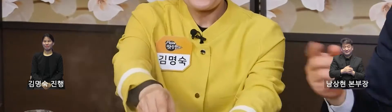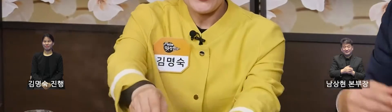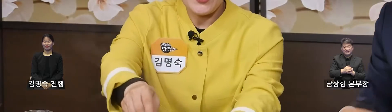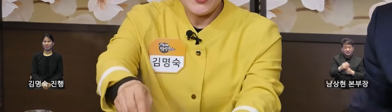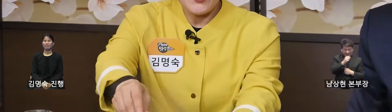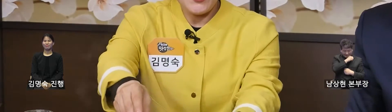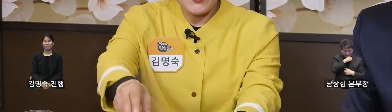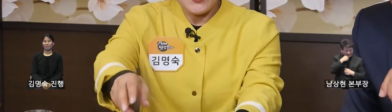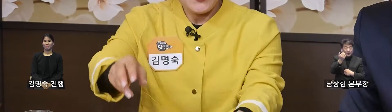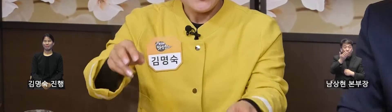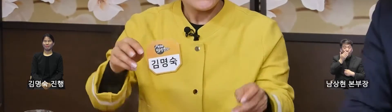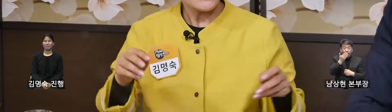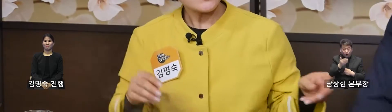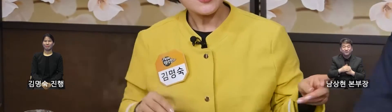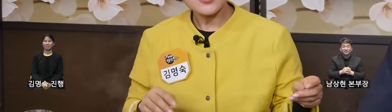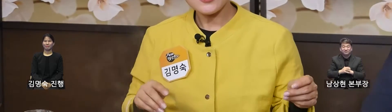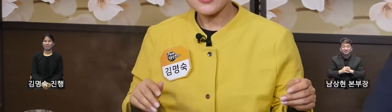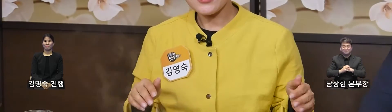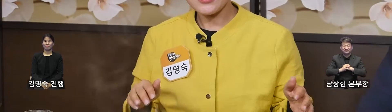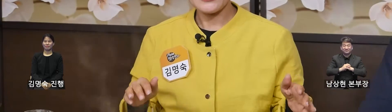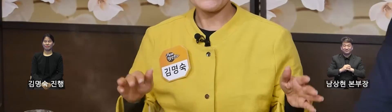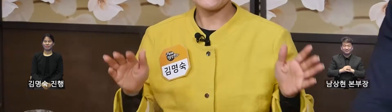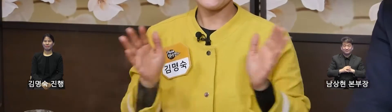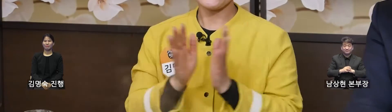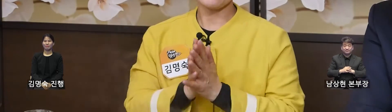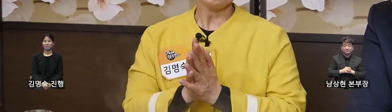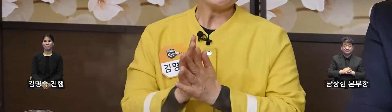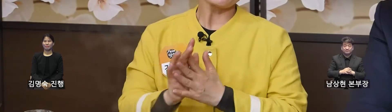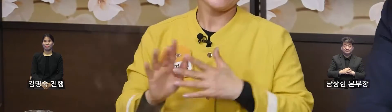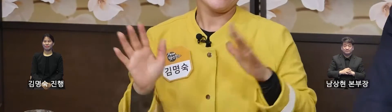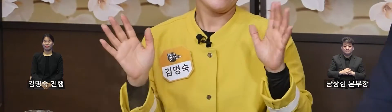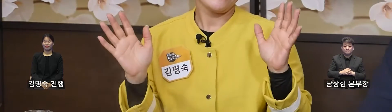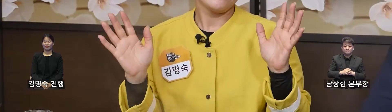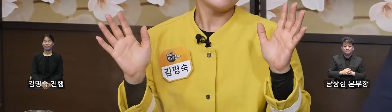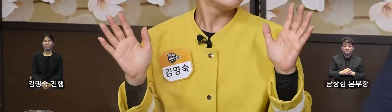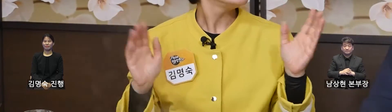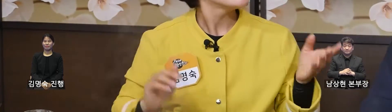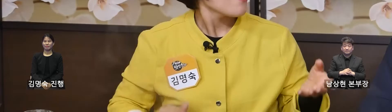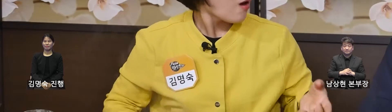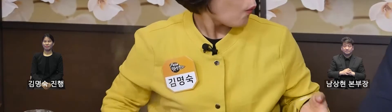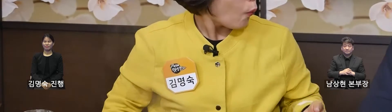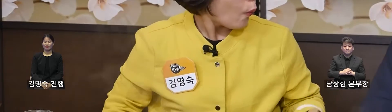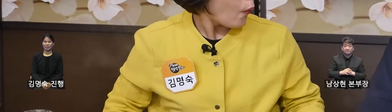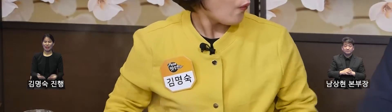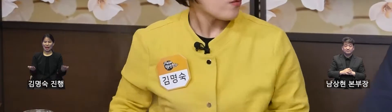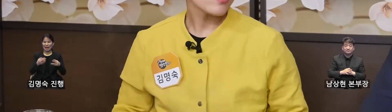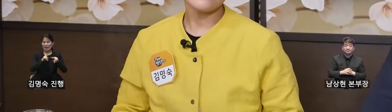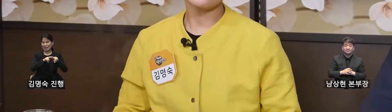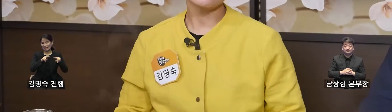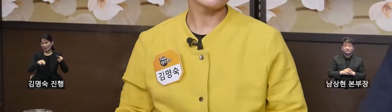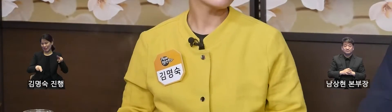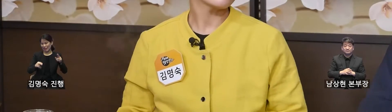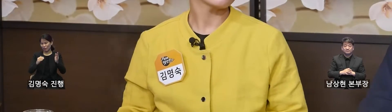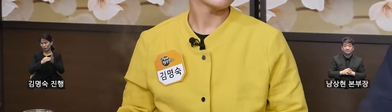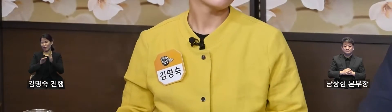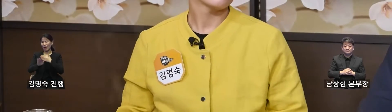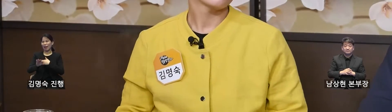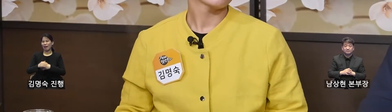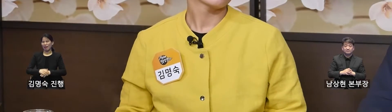맛있게 드시고. 근데 사실 그렇잖아요. 저희들이 이렇게 은퇴하고